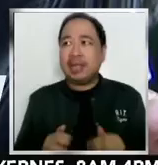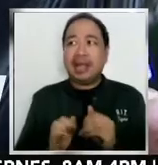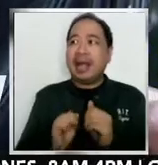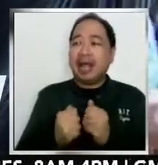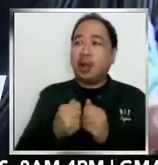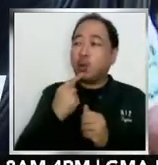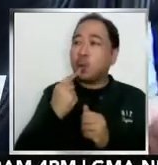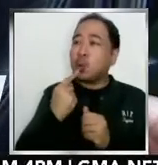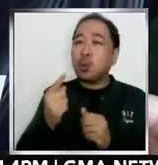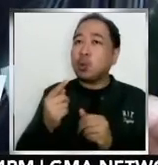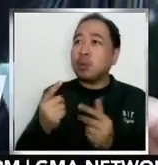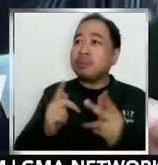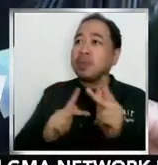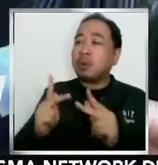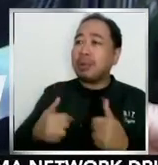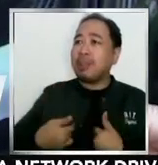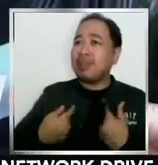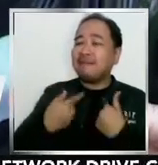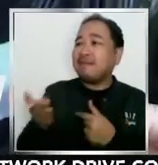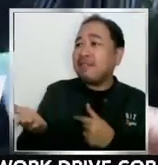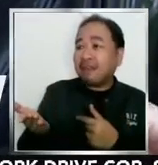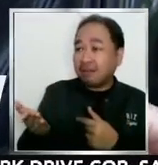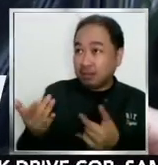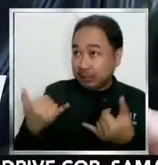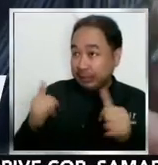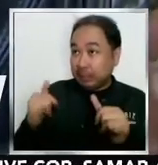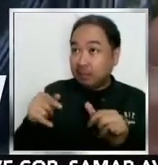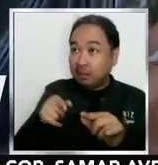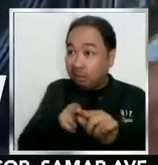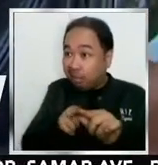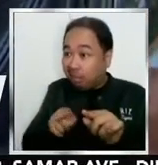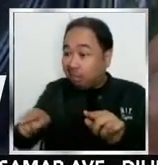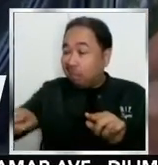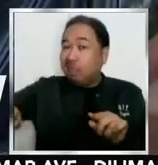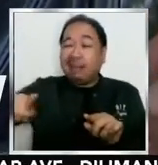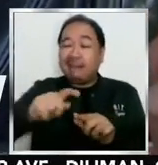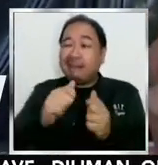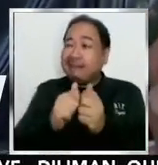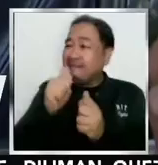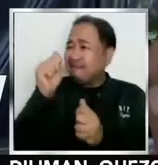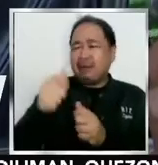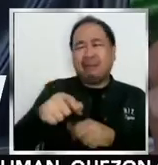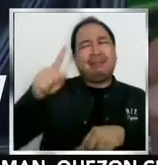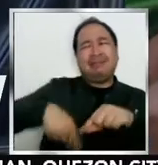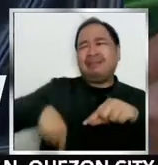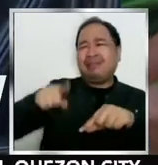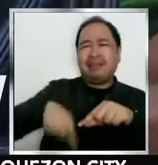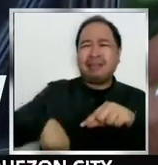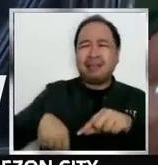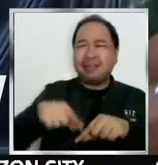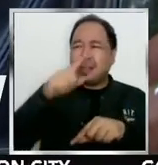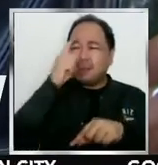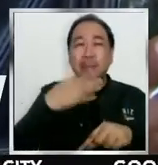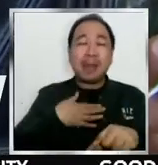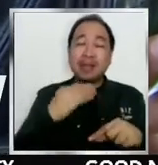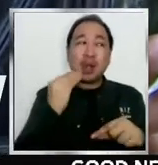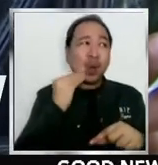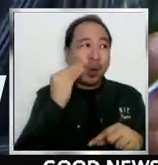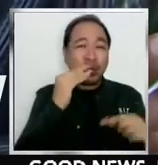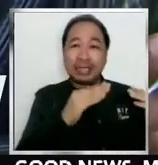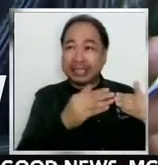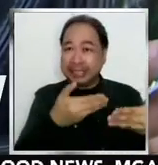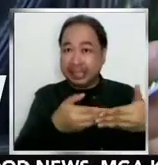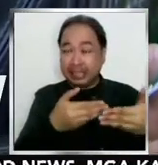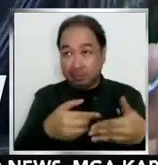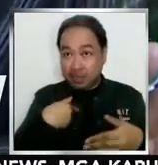po dyan? Iikot po kami ng malayo. Hindi po, kasi naandyan po yung bahay ko. Ano, lagi na lang akong